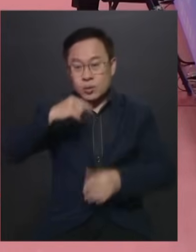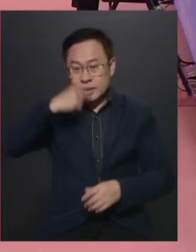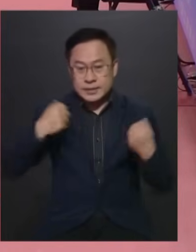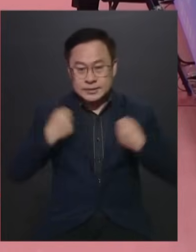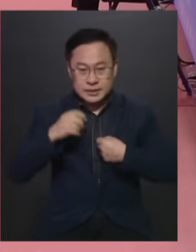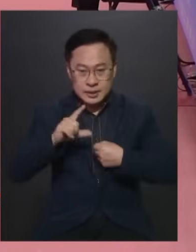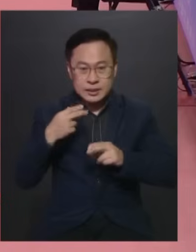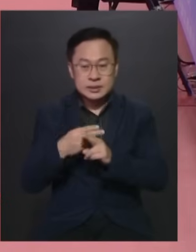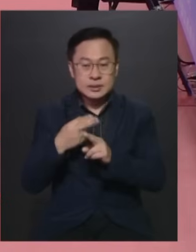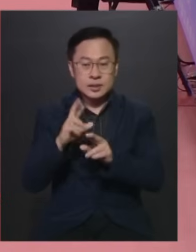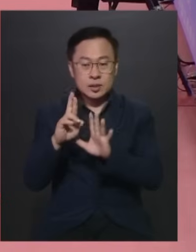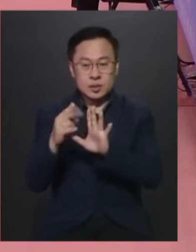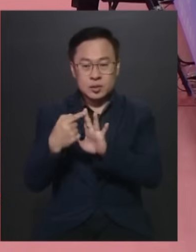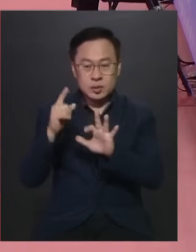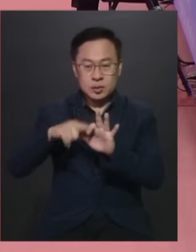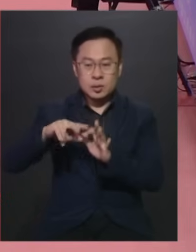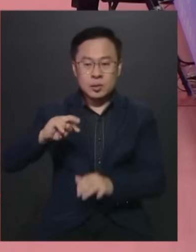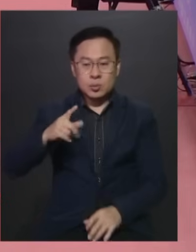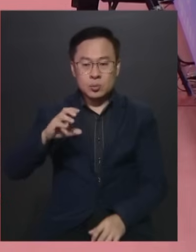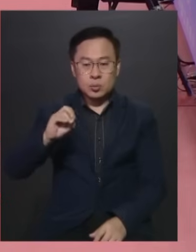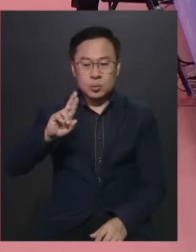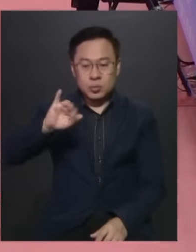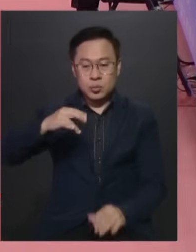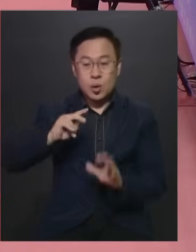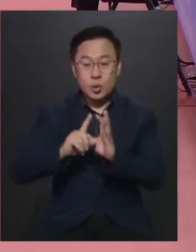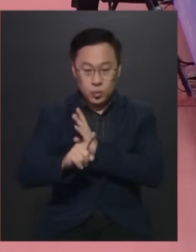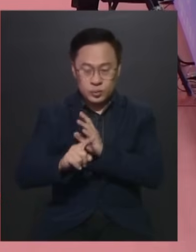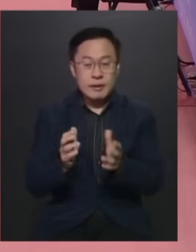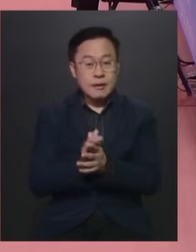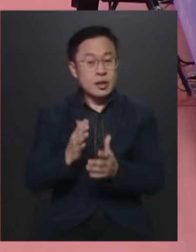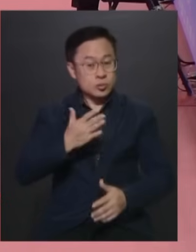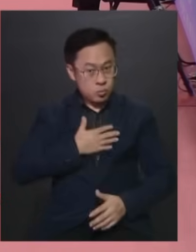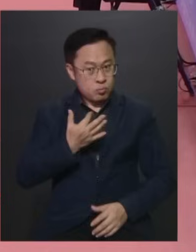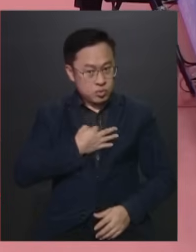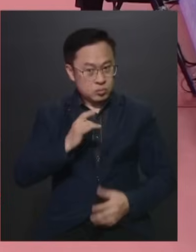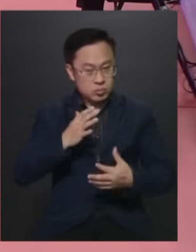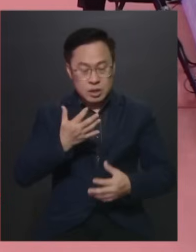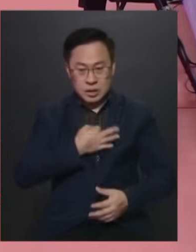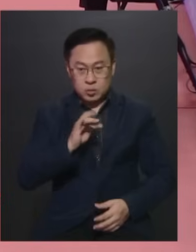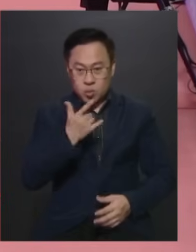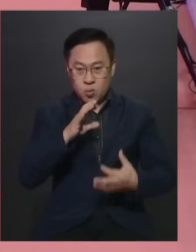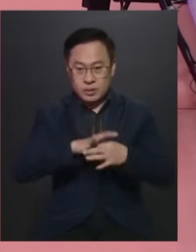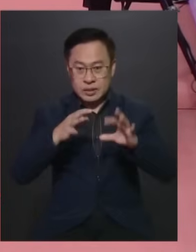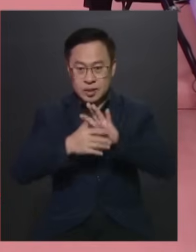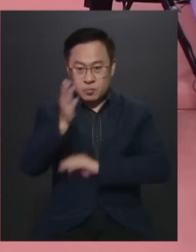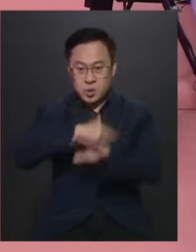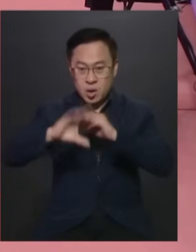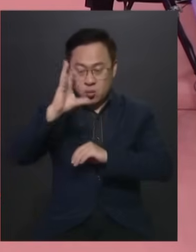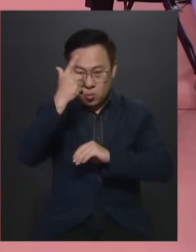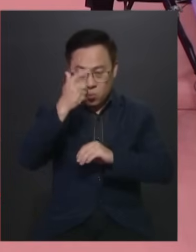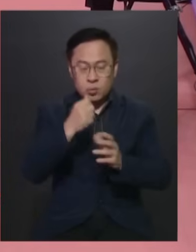ไทยนิยมนักกีฬาทีมชาติไทยเจ้าของเหรียญทองเอเชียนพาเม 2018เจ้าของแชมป์เอเชีย 5สมันะครับ